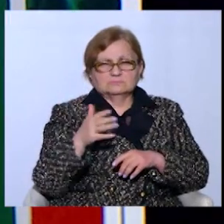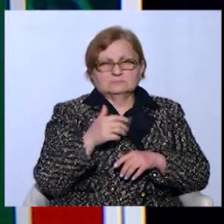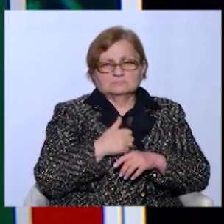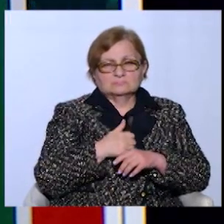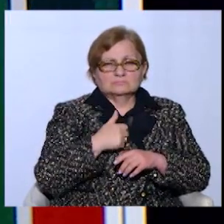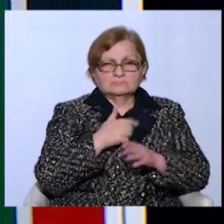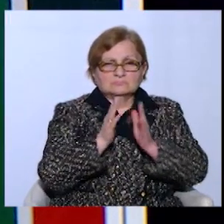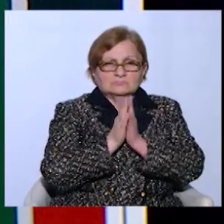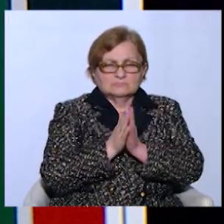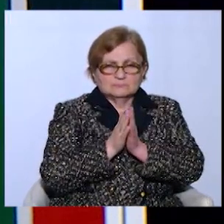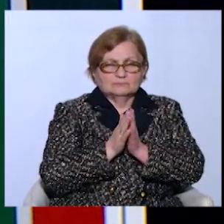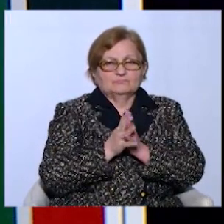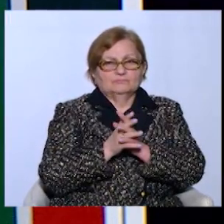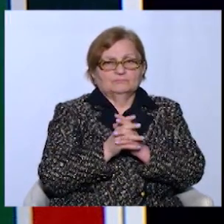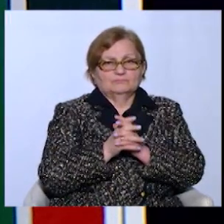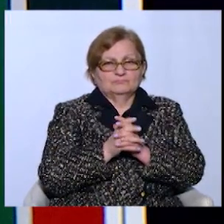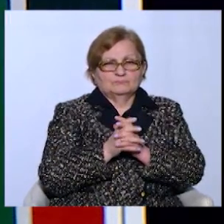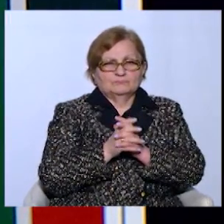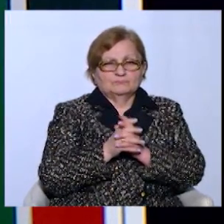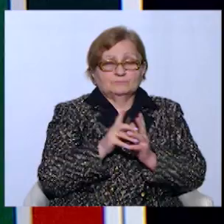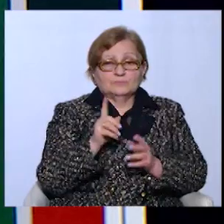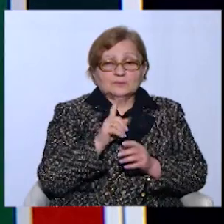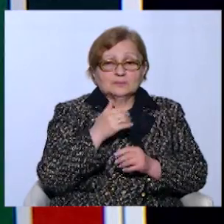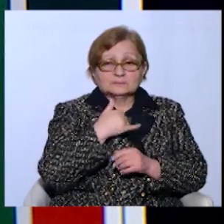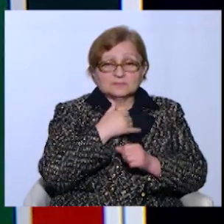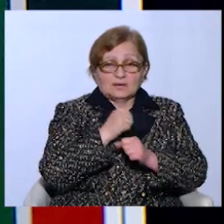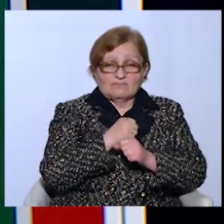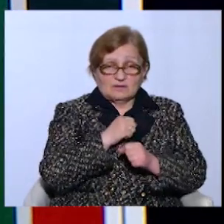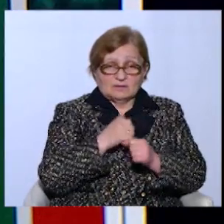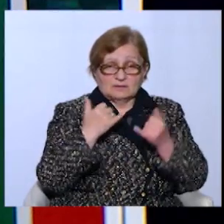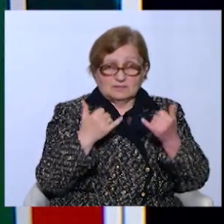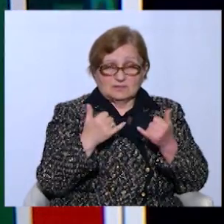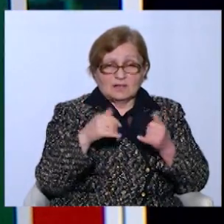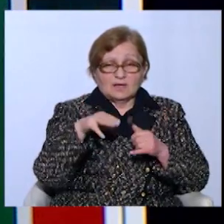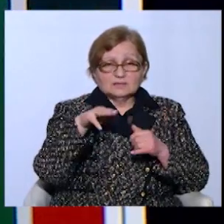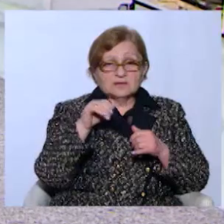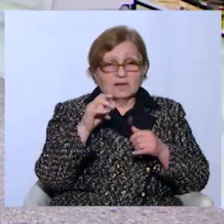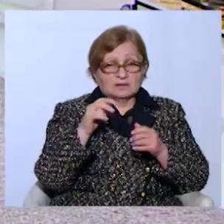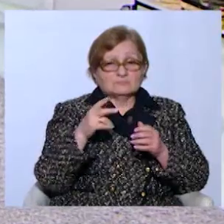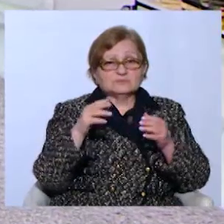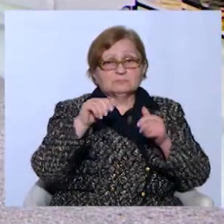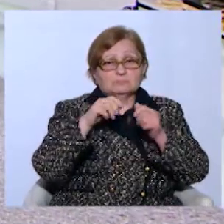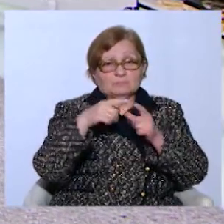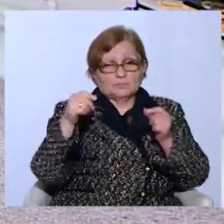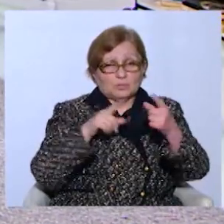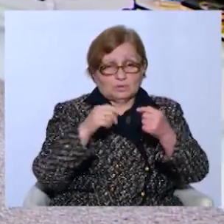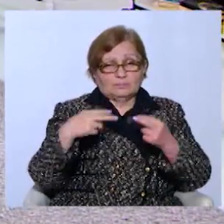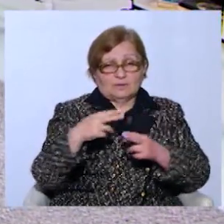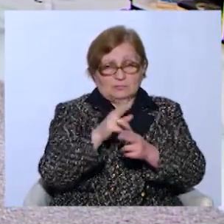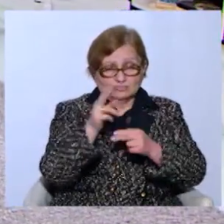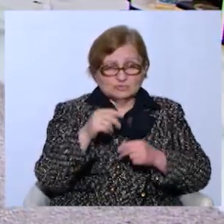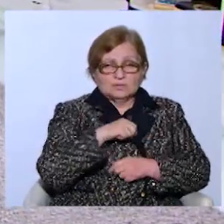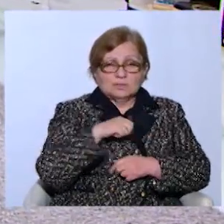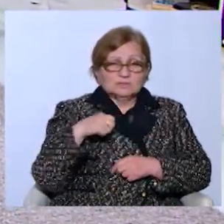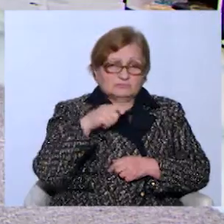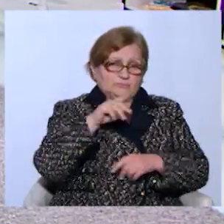მინდა გთხოვოთ, ესე იგი, რომ რაც ჩვენ გავაკეთეთ დღეს, ტანგრამის ფიგურები გამოჭრათ და შეეცადოთ თქვენ